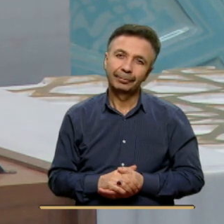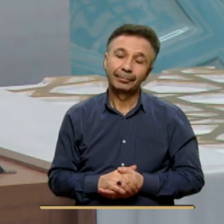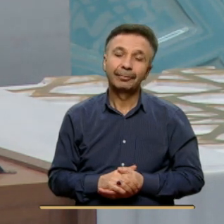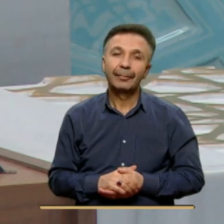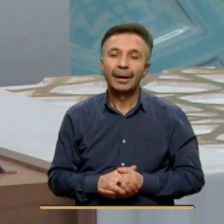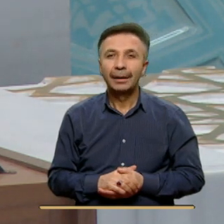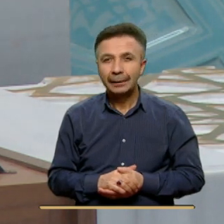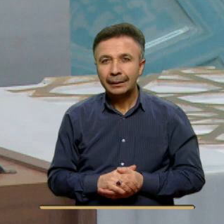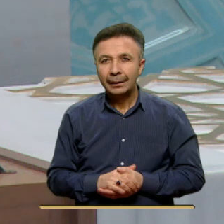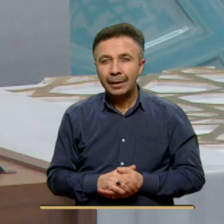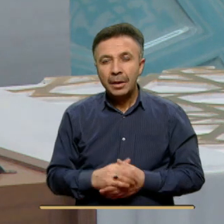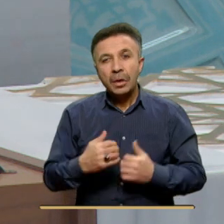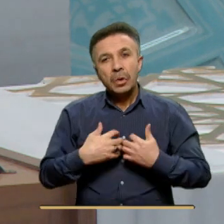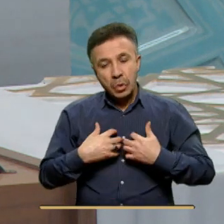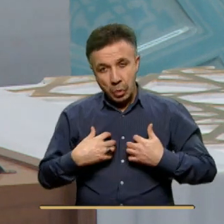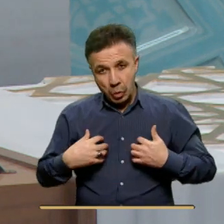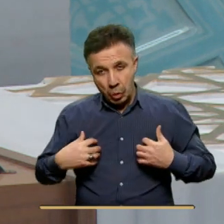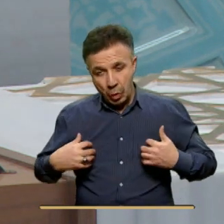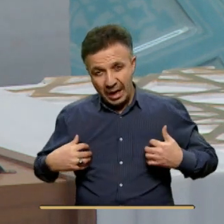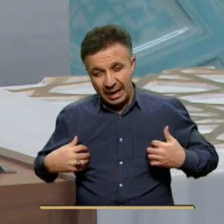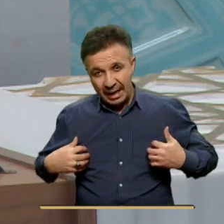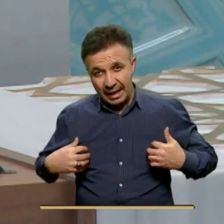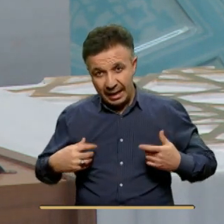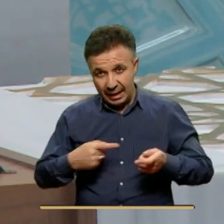Yani güvenilir tüccar,